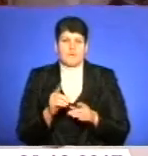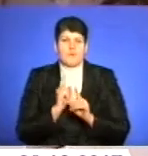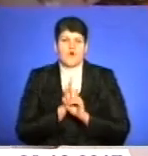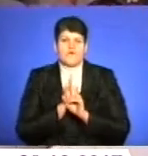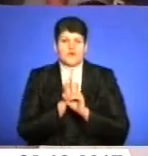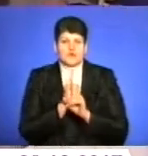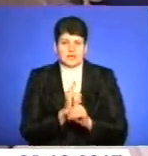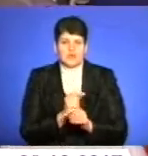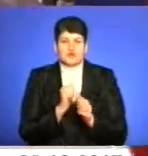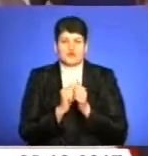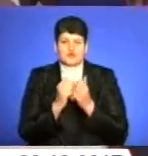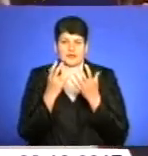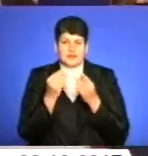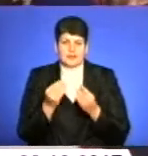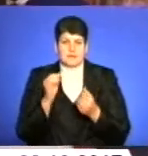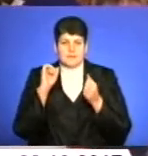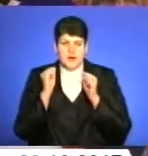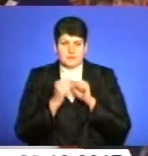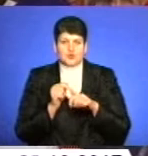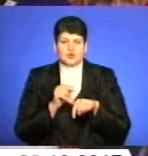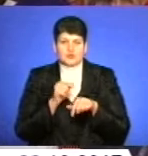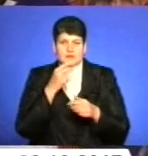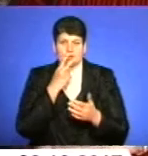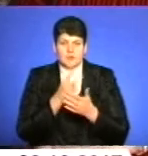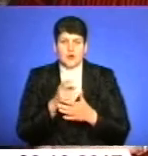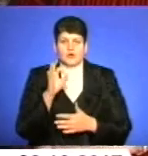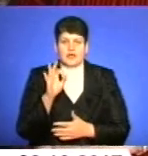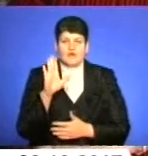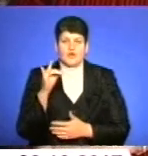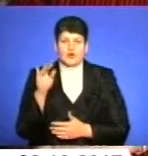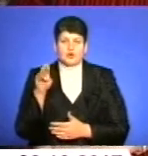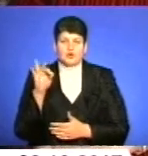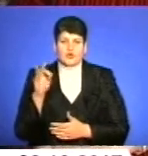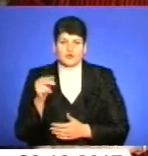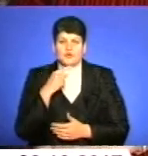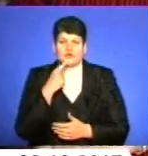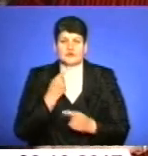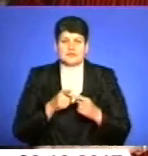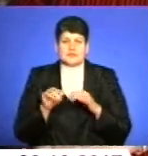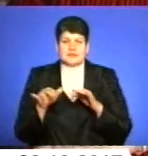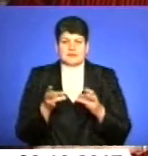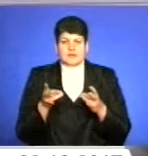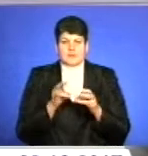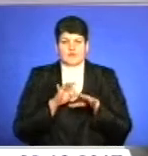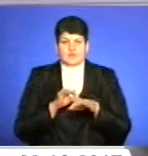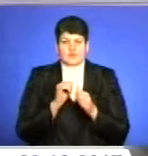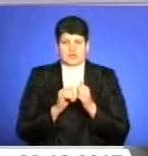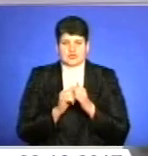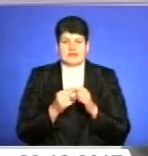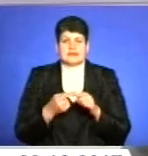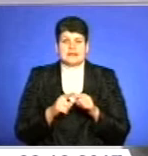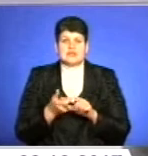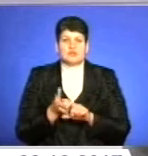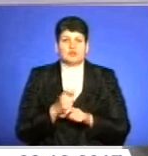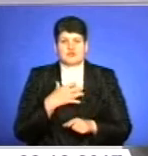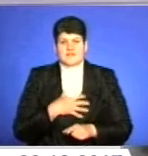«Щоденник пам'яті», «Я бачу» та «Доторкнись і побач». Олег Войтович зазначає, що такі заходи потрібно проводити частіше. Це дуже важлива